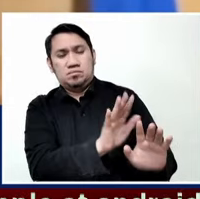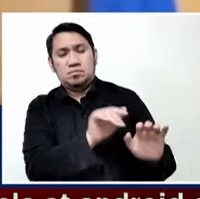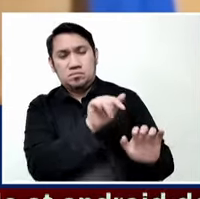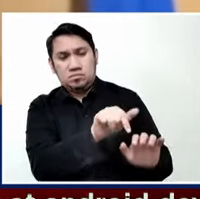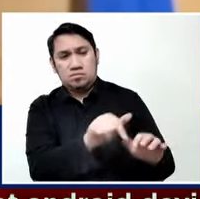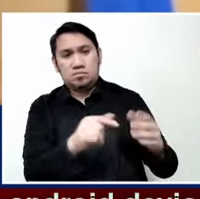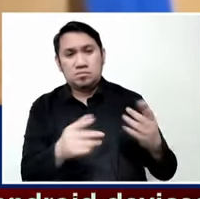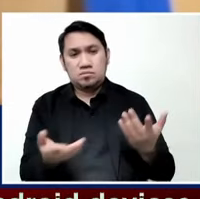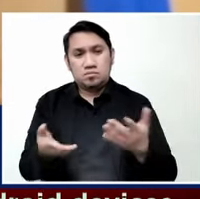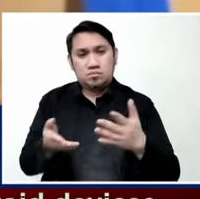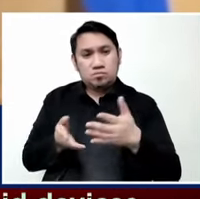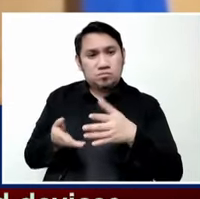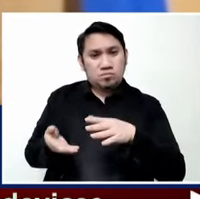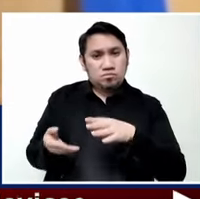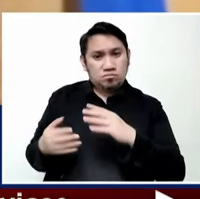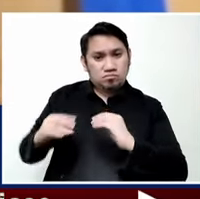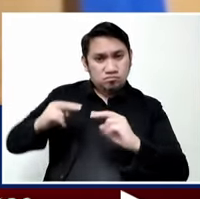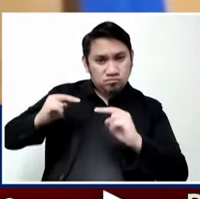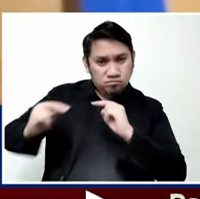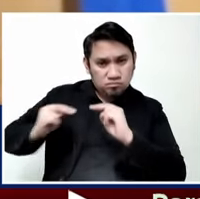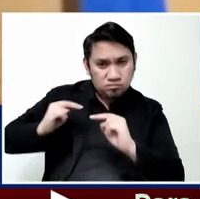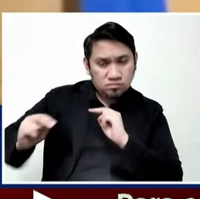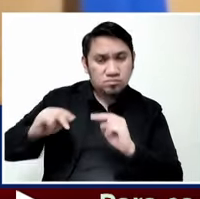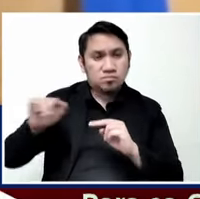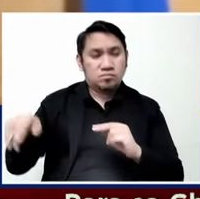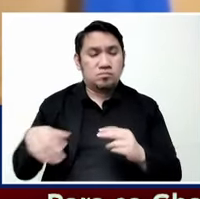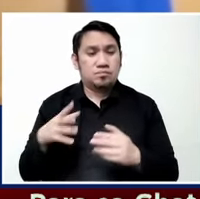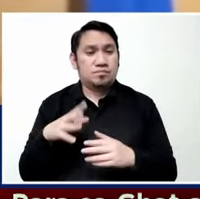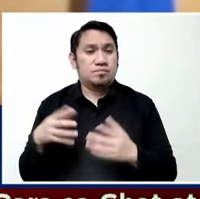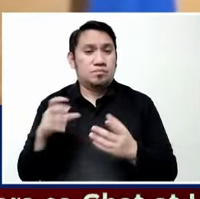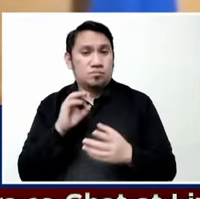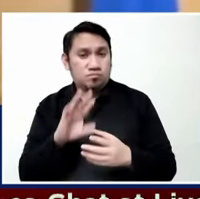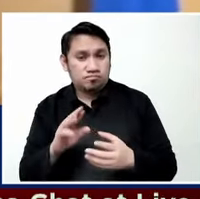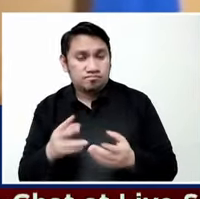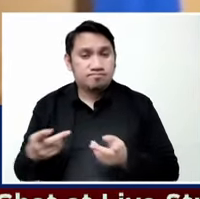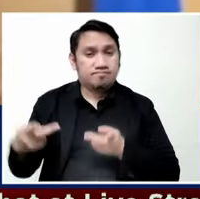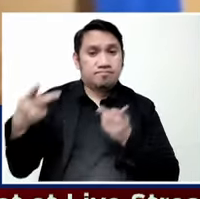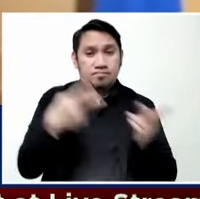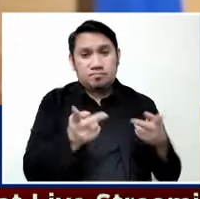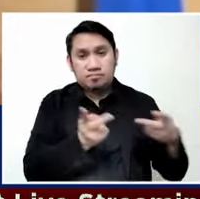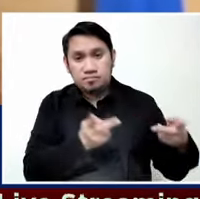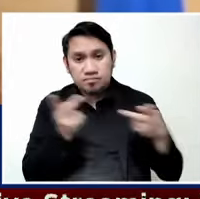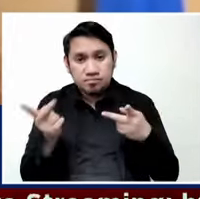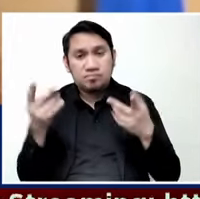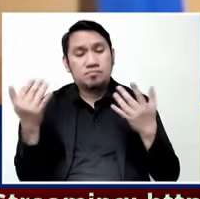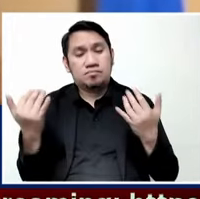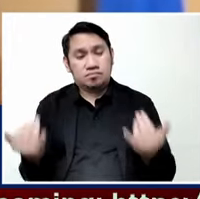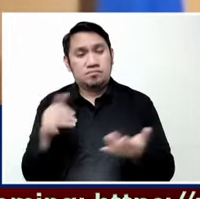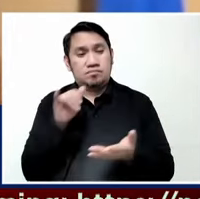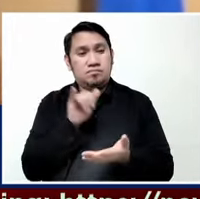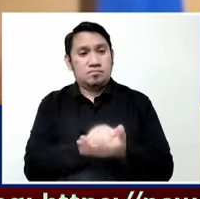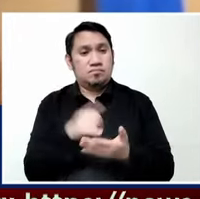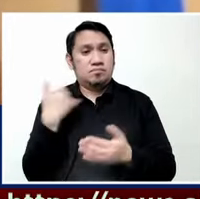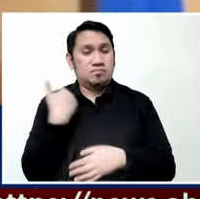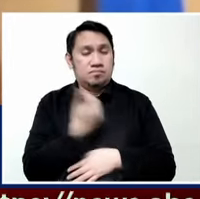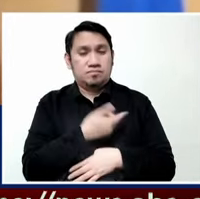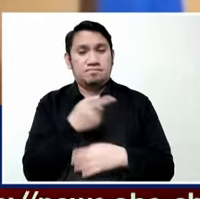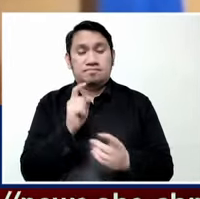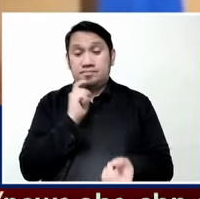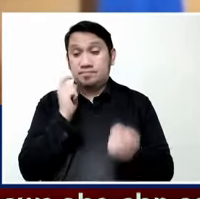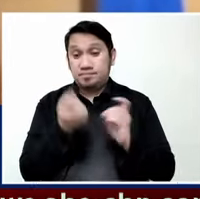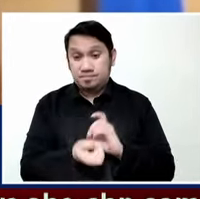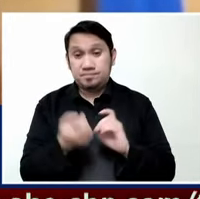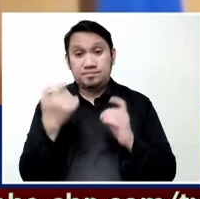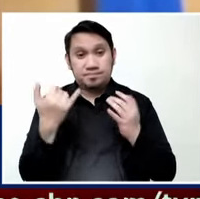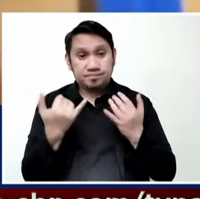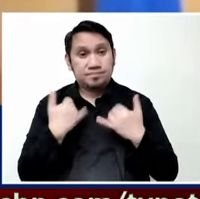mag-bid o magbigay ng kanilang mga proposal. At yun ang malaking pinagbago natin. Mag-i-import